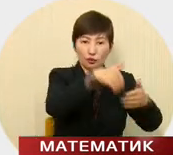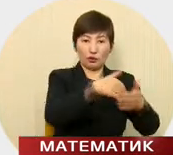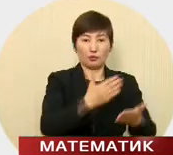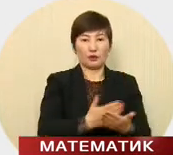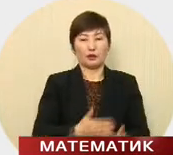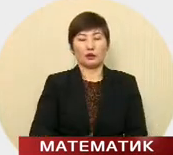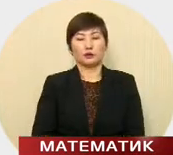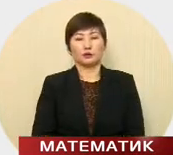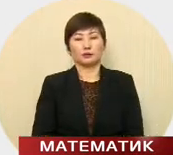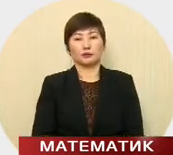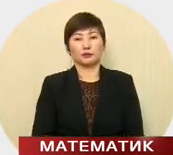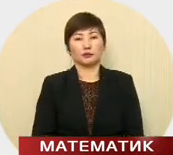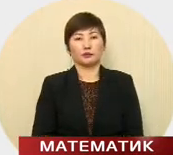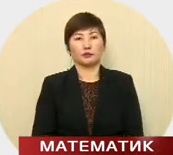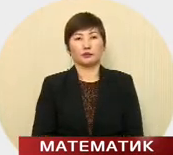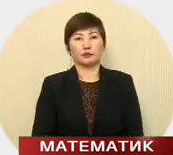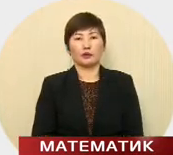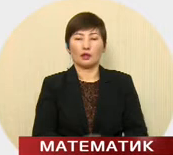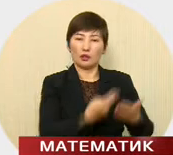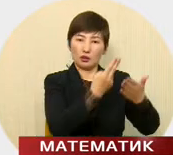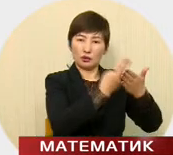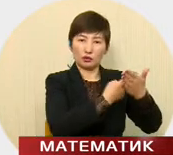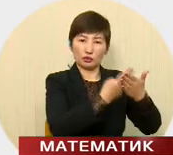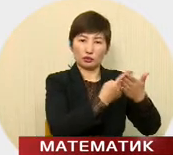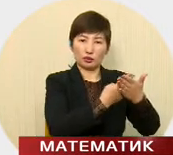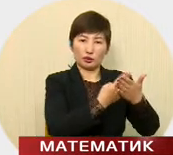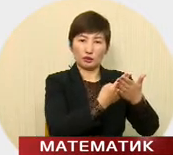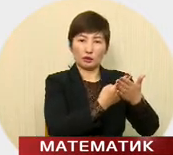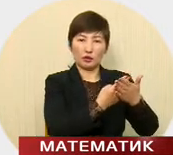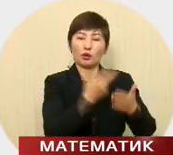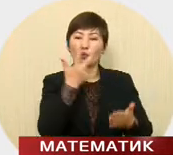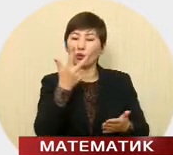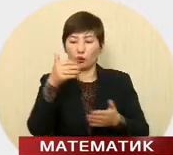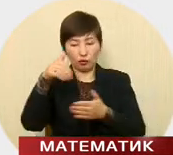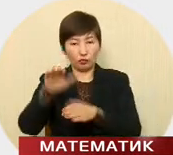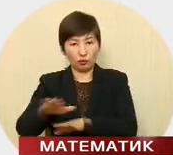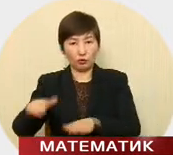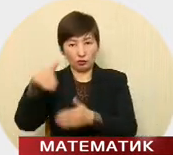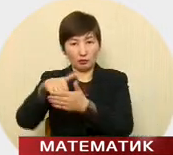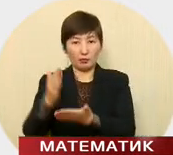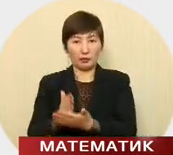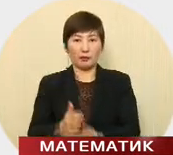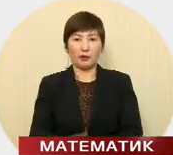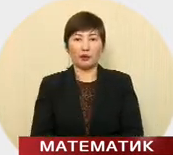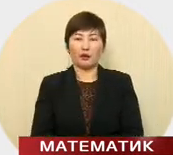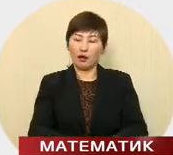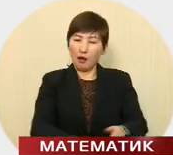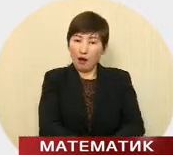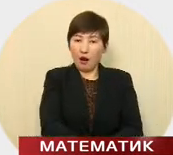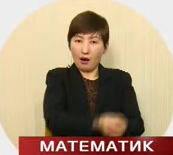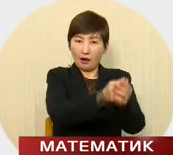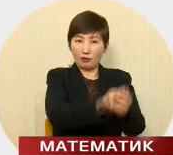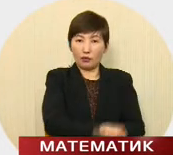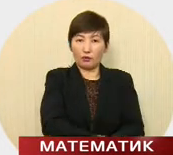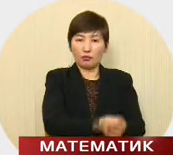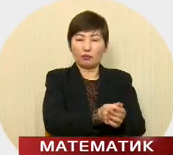байна. За энд зургийн дугуйланд бол 3 сурагч хичээлдэг гэдэг нь өгөгдсөн байгаа. Тэгэхээр бид нар гар бөмбөгөөр хичээлдэг сурагчдын